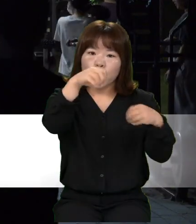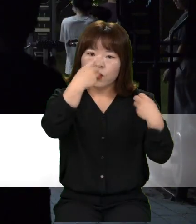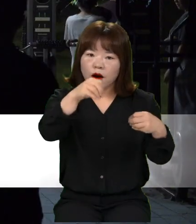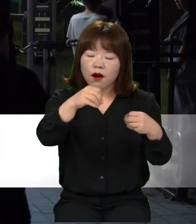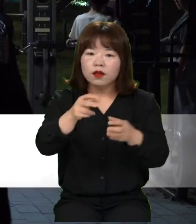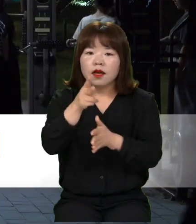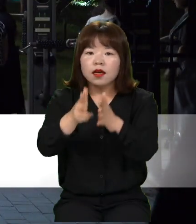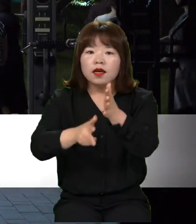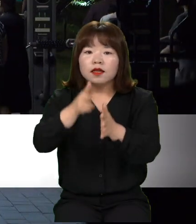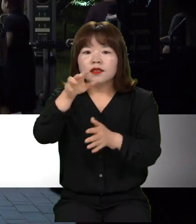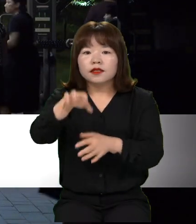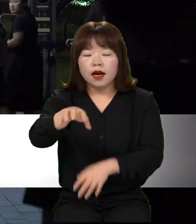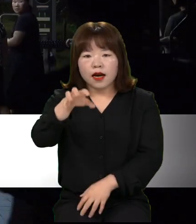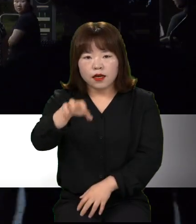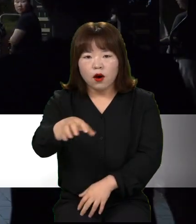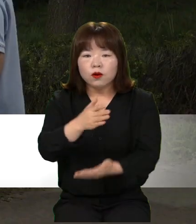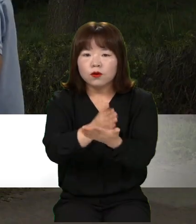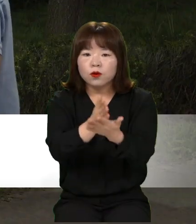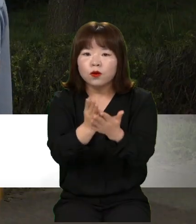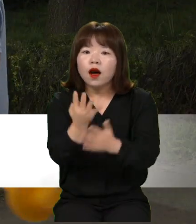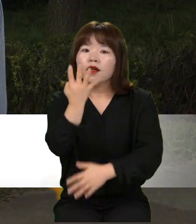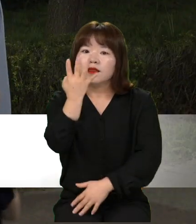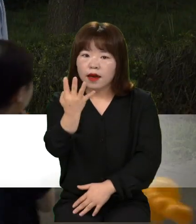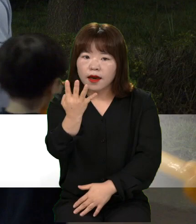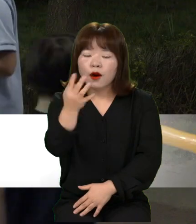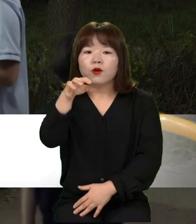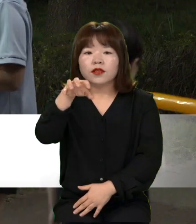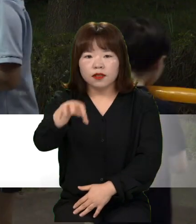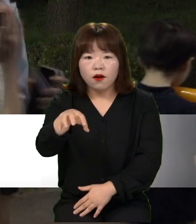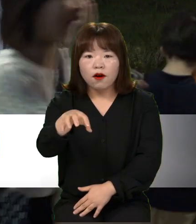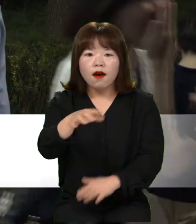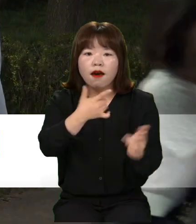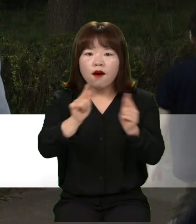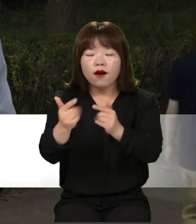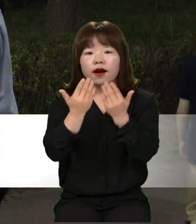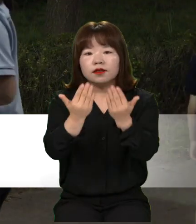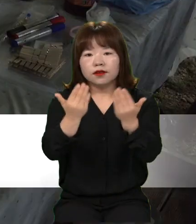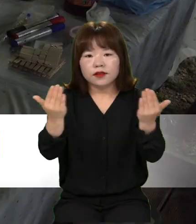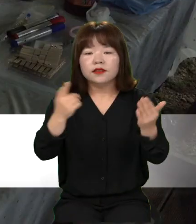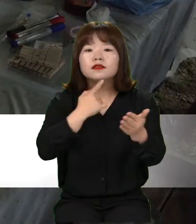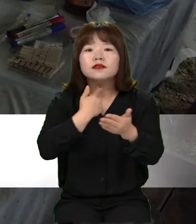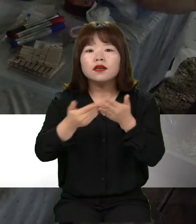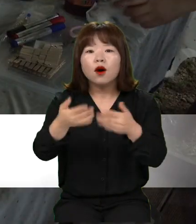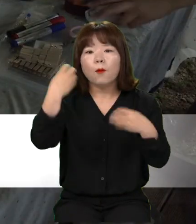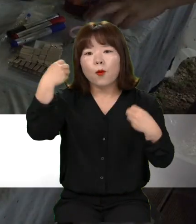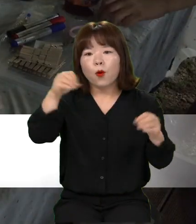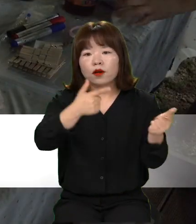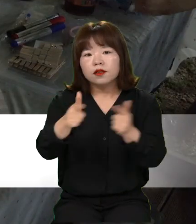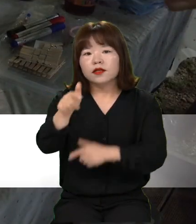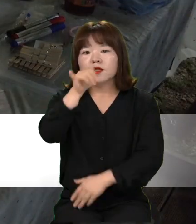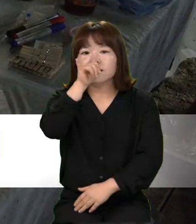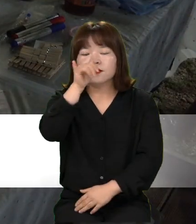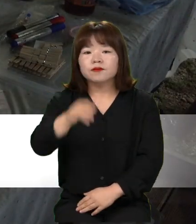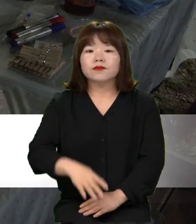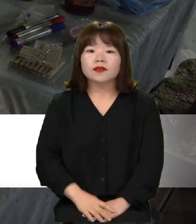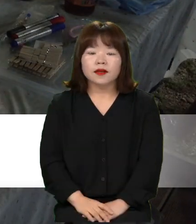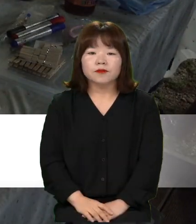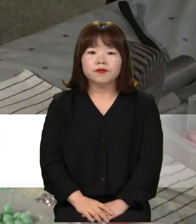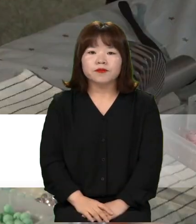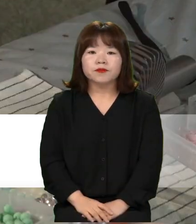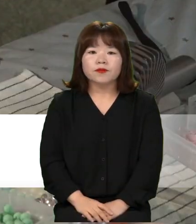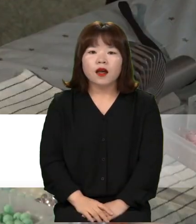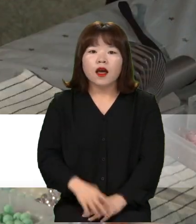달빛 콘서트와 함께 기차역 콘셉트의 4가지 테마존에서 다채로운 전시 체험 공연 프로그램이